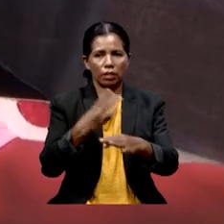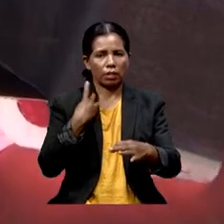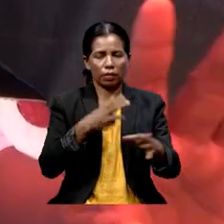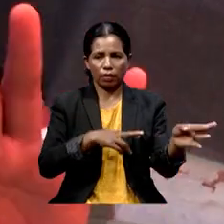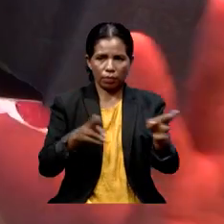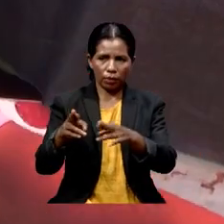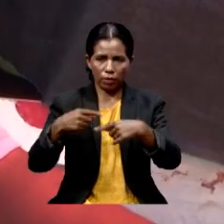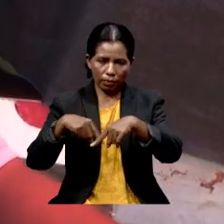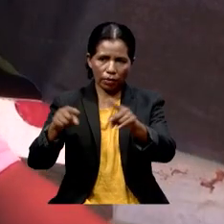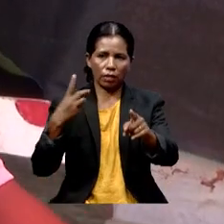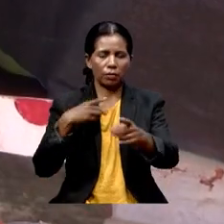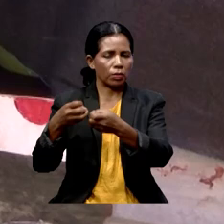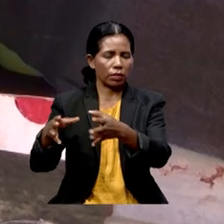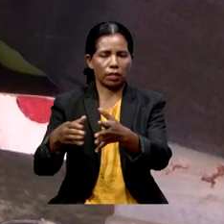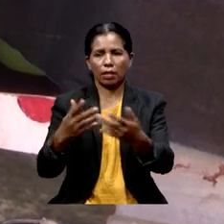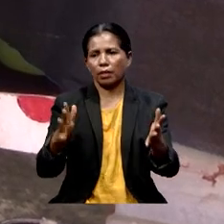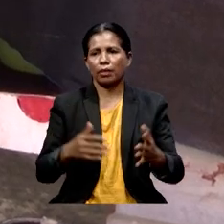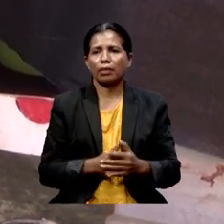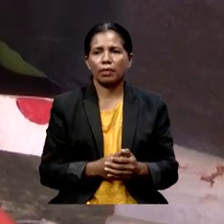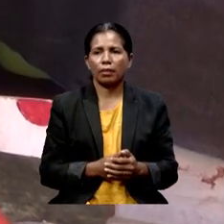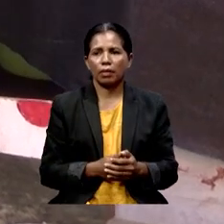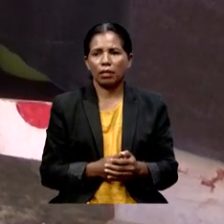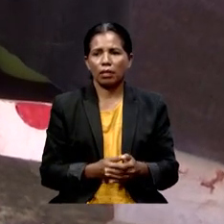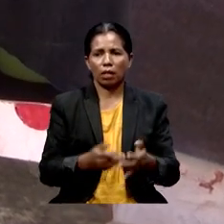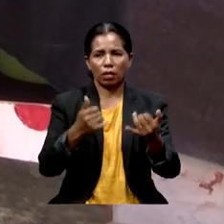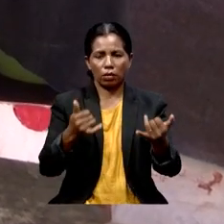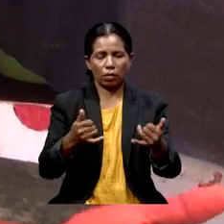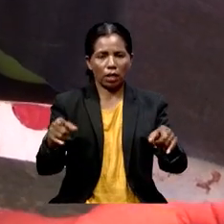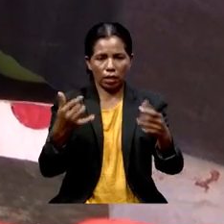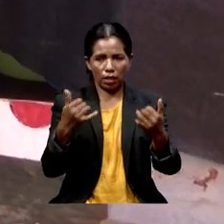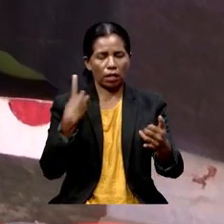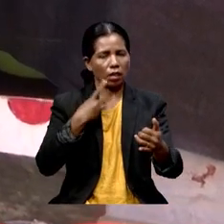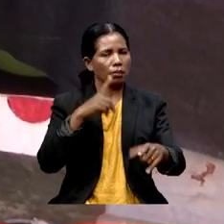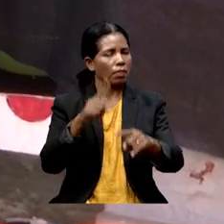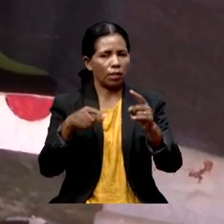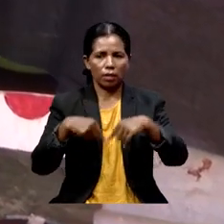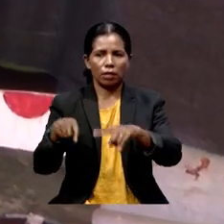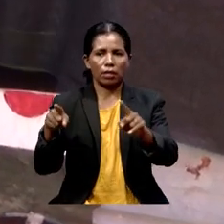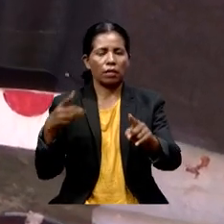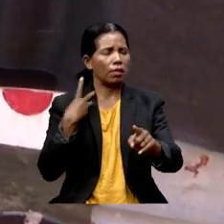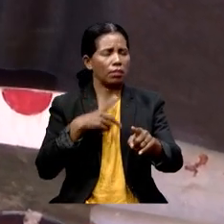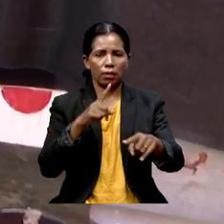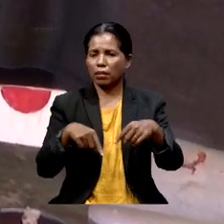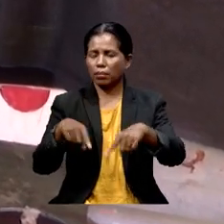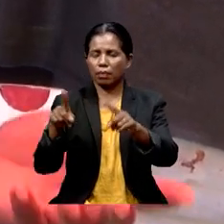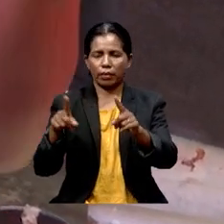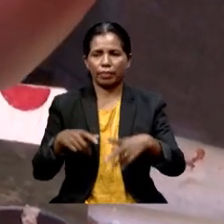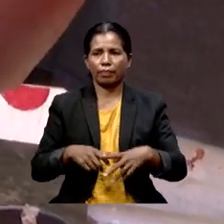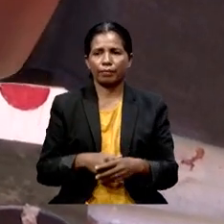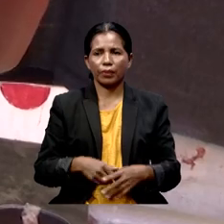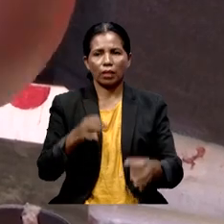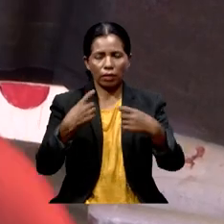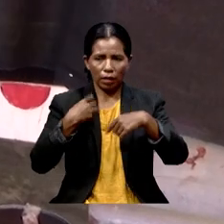bagana. Ini Fatih musik mamu. Bede. Mes awar kondisi awan sana. Kami nak berapa? Kami nak berapa? Saya